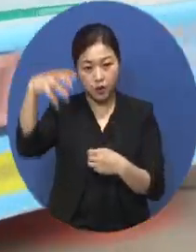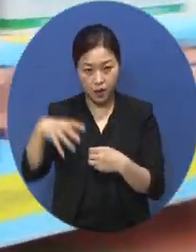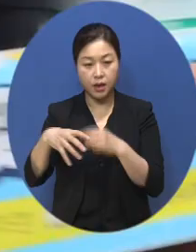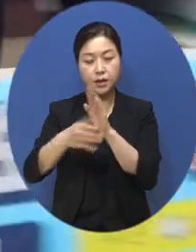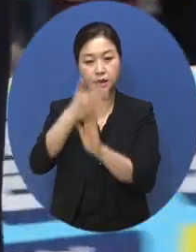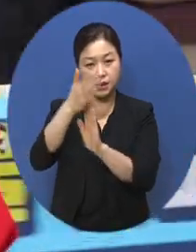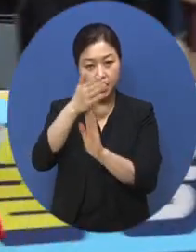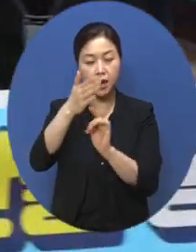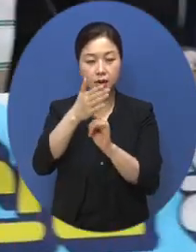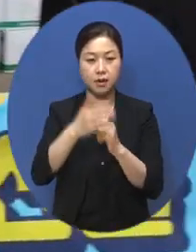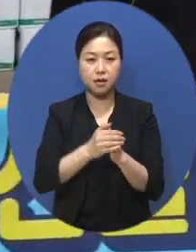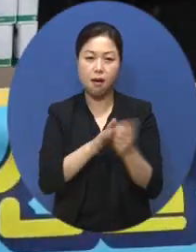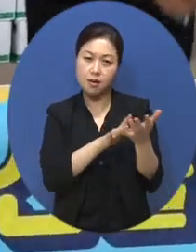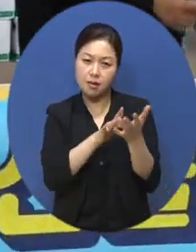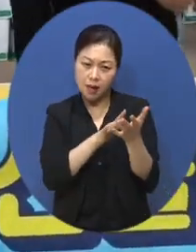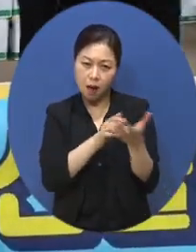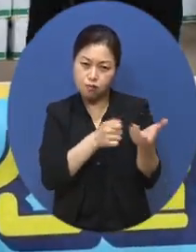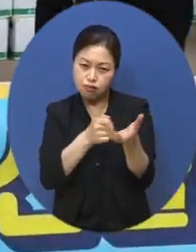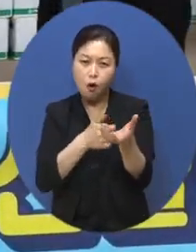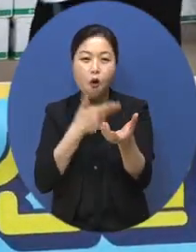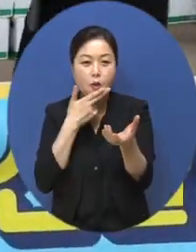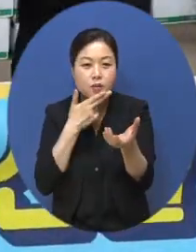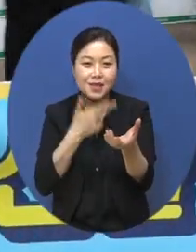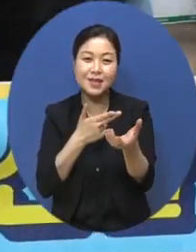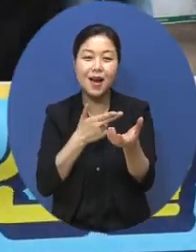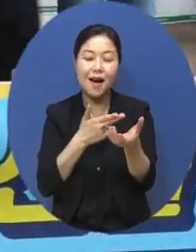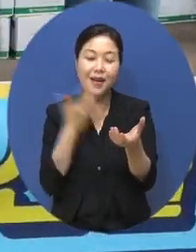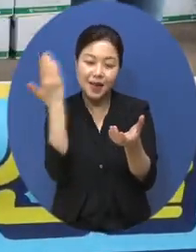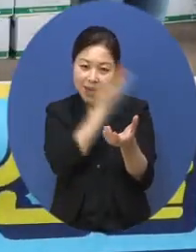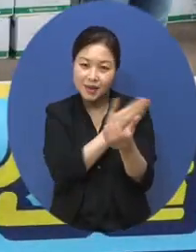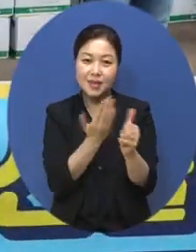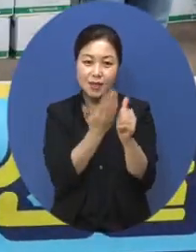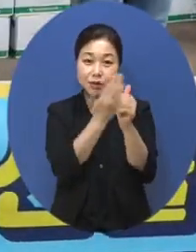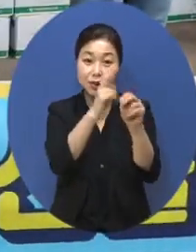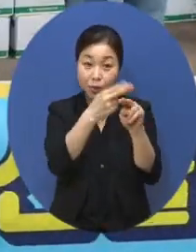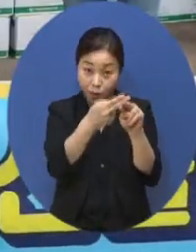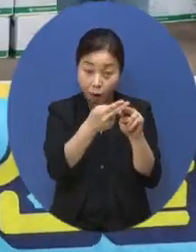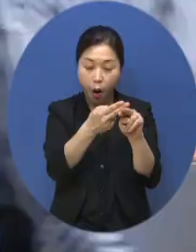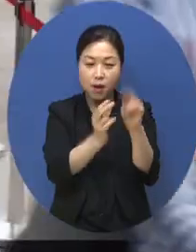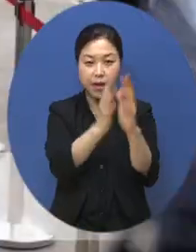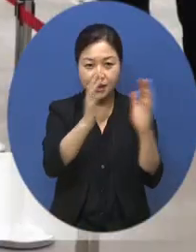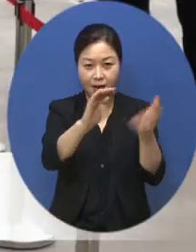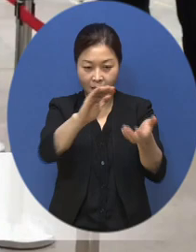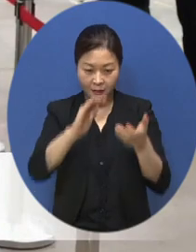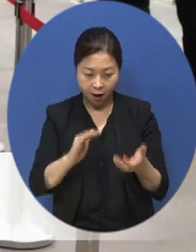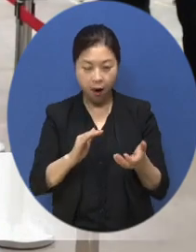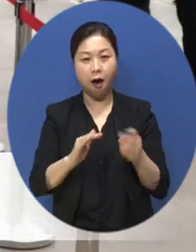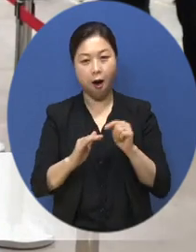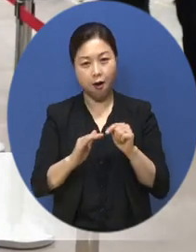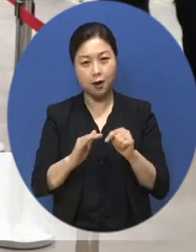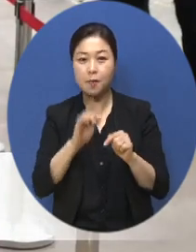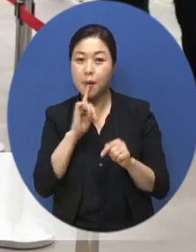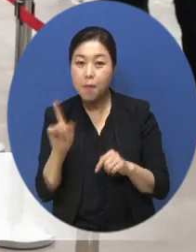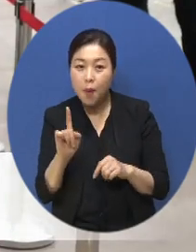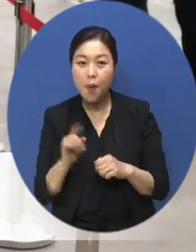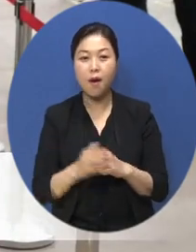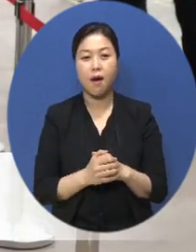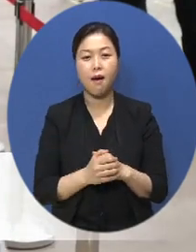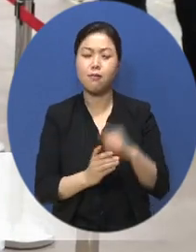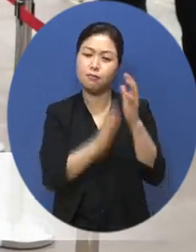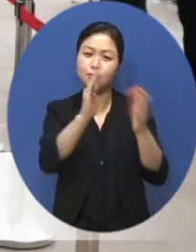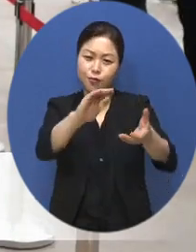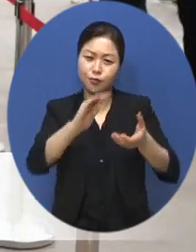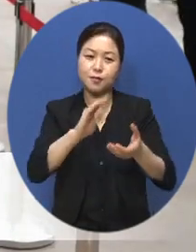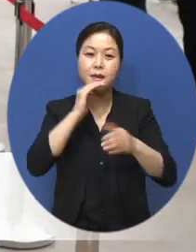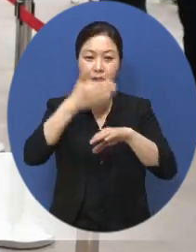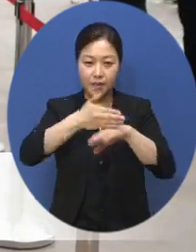친환경 농산물을 한아름 선물 받은 시민들의 반응은 한결같습니다. 친환경 농산물 주셔서 너무너무